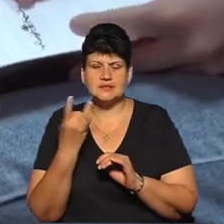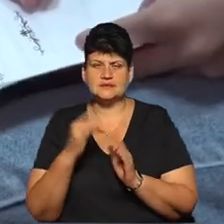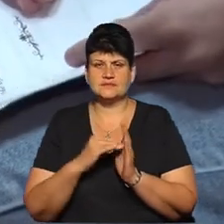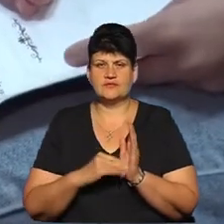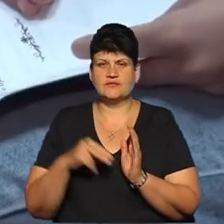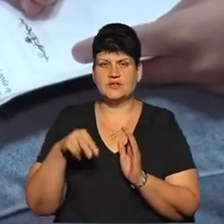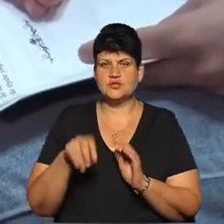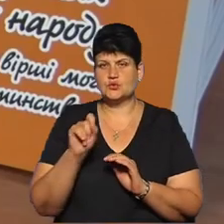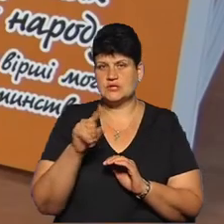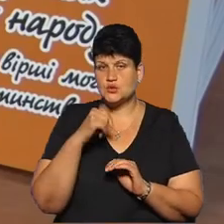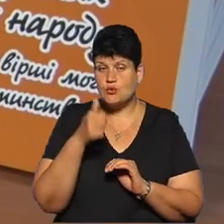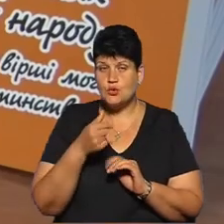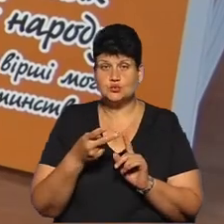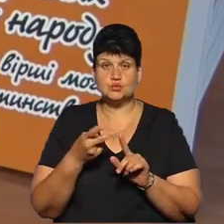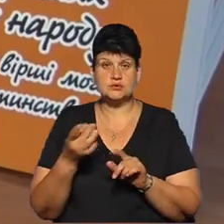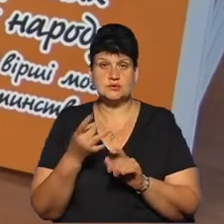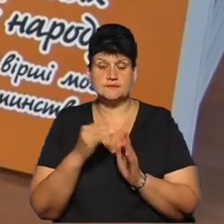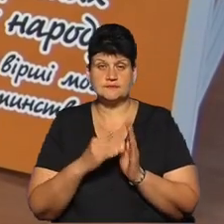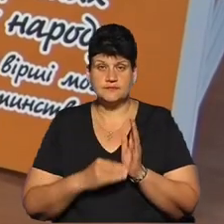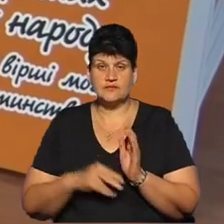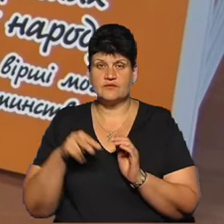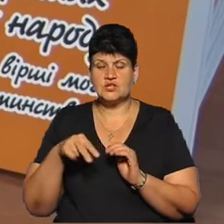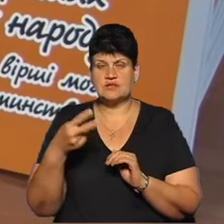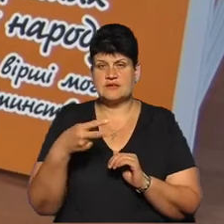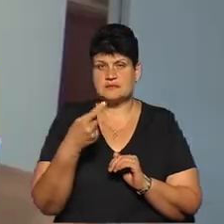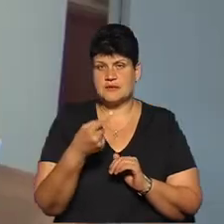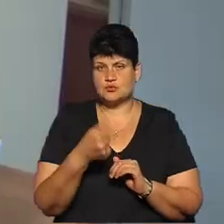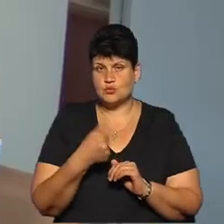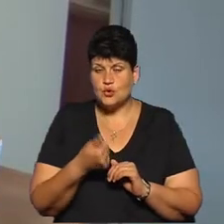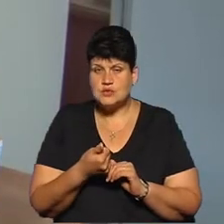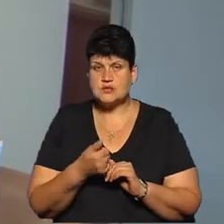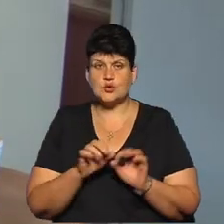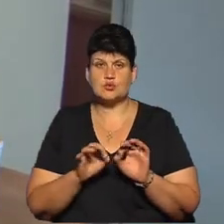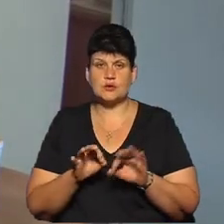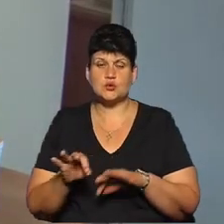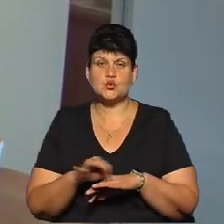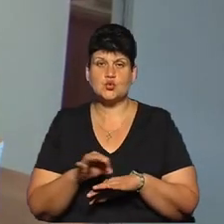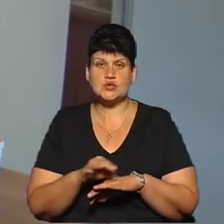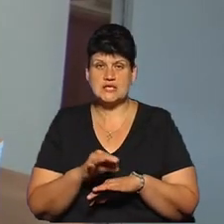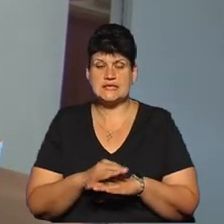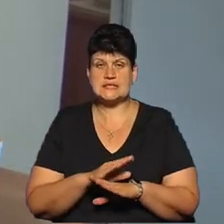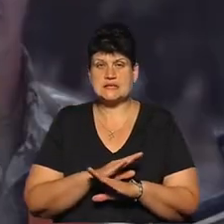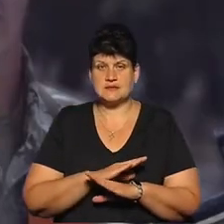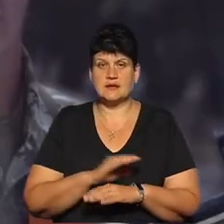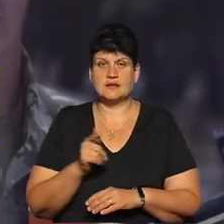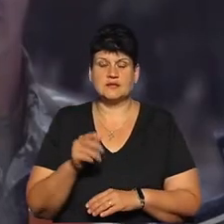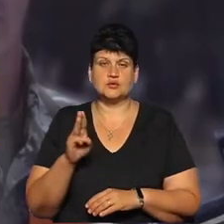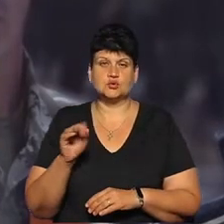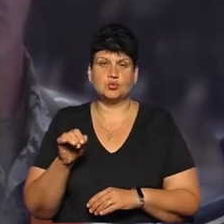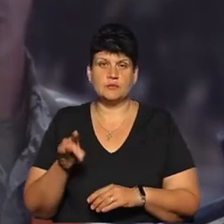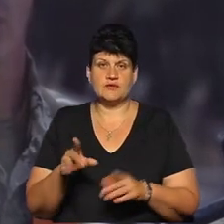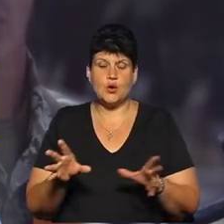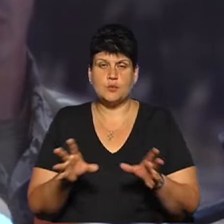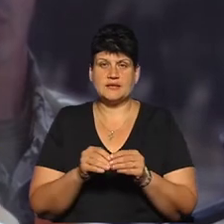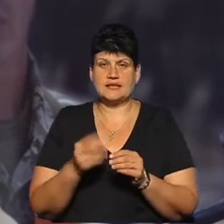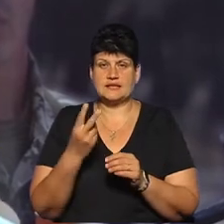році, другу – у 2021-му, розповідає дружина загиблого бійця Галина Шупер. Вона об'єднала дві збірки чоловіка